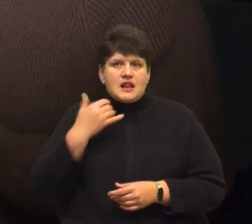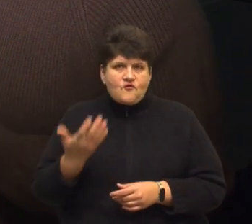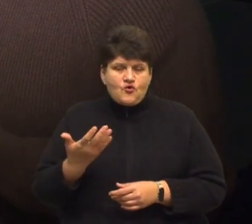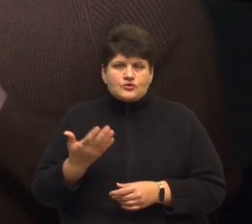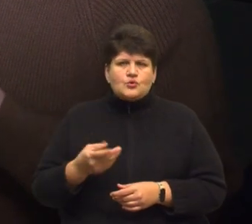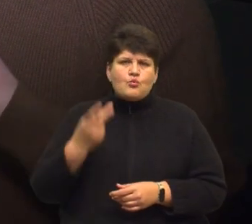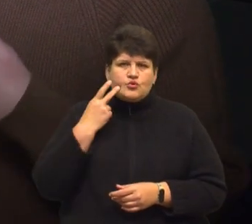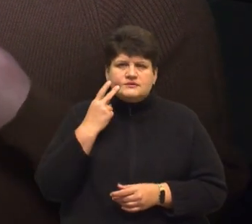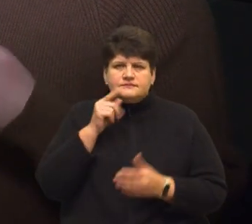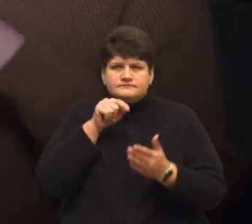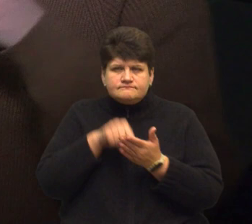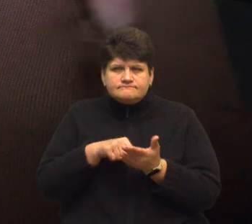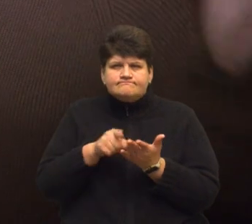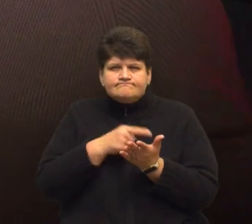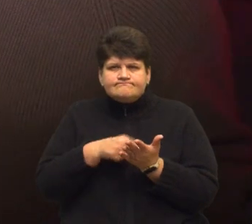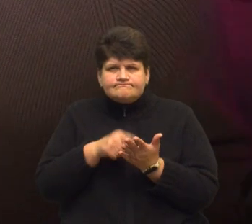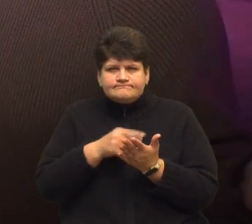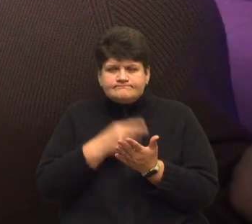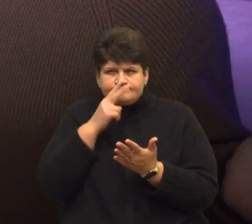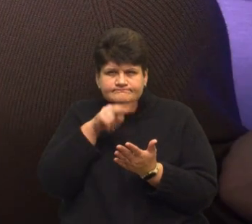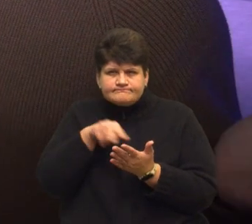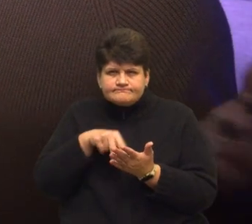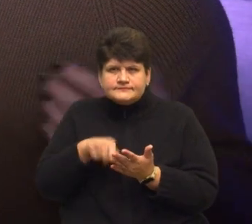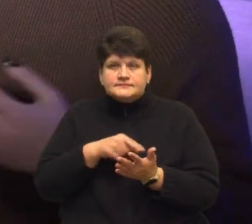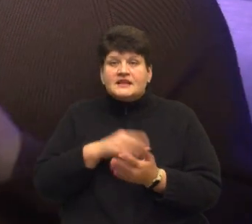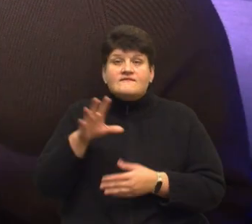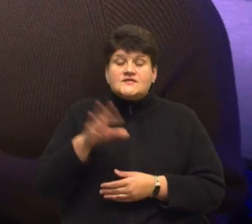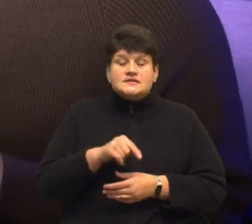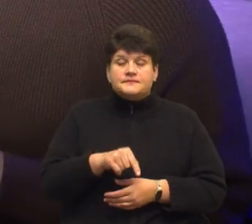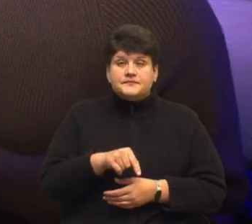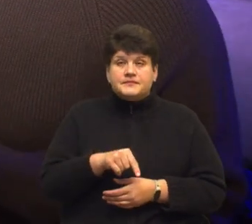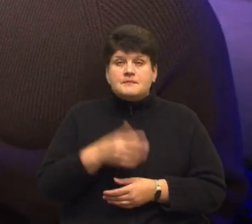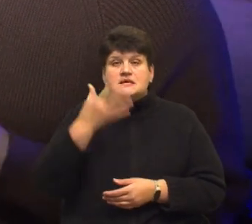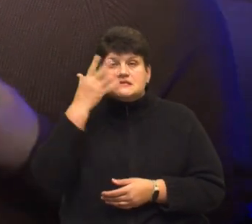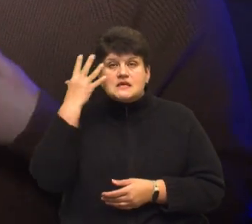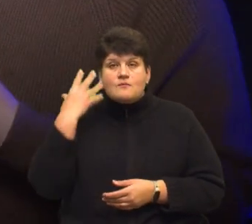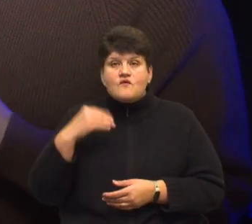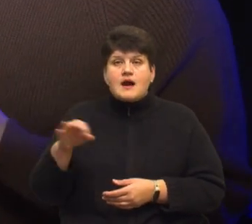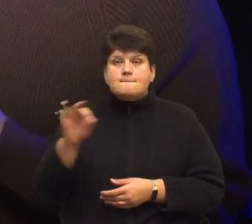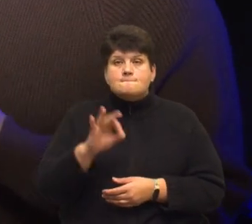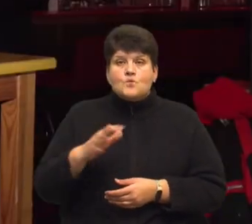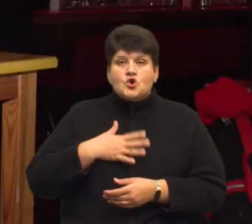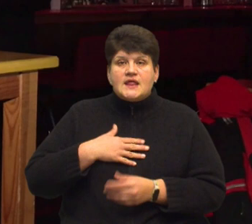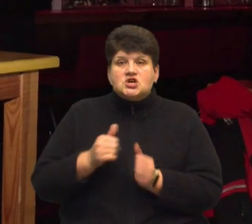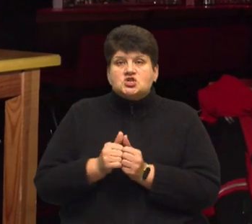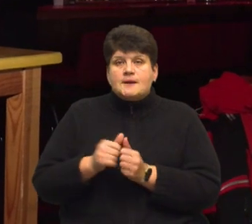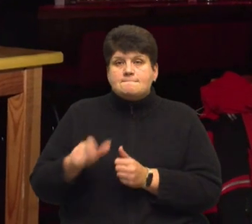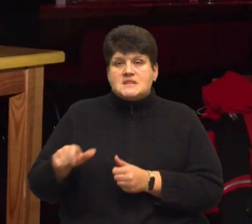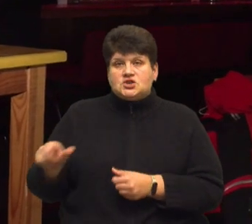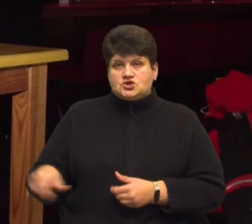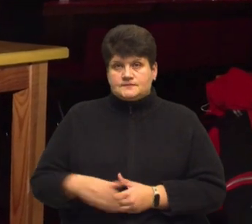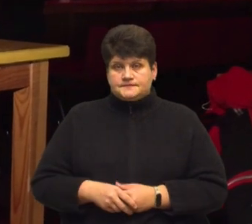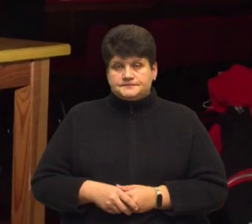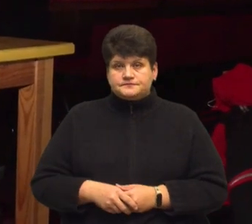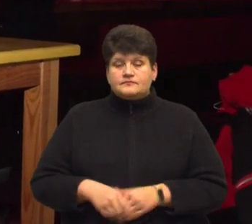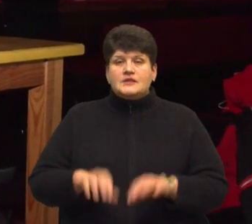постійно в них в наш телефоні все і ми постійно забуваємо про наших найближчих як розповіла